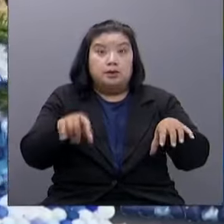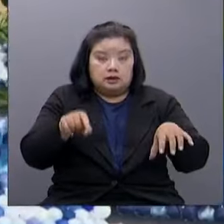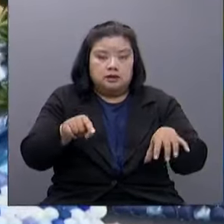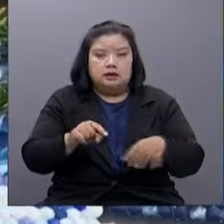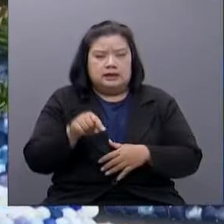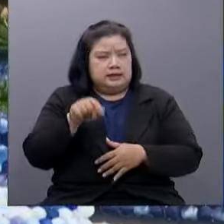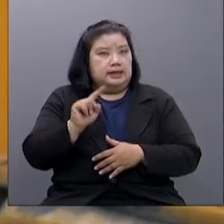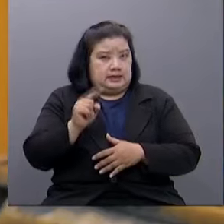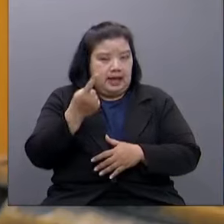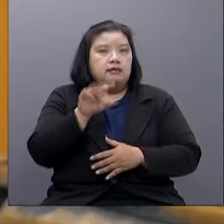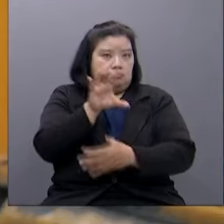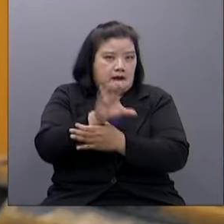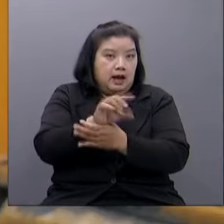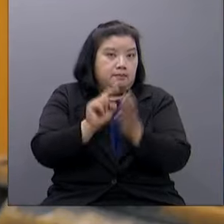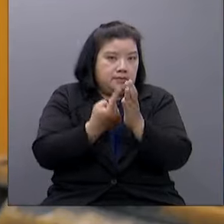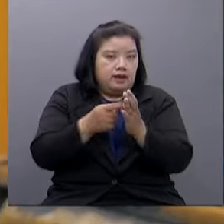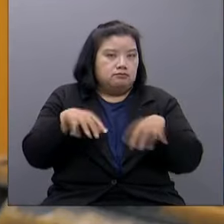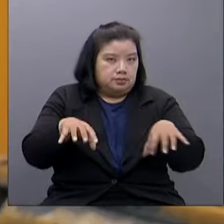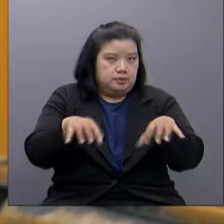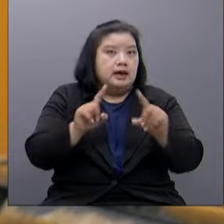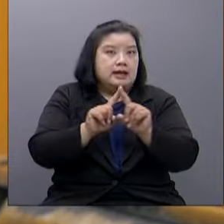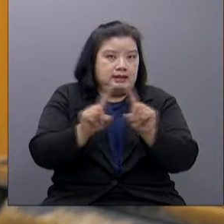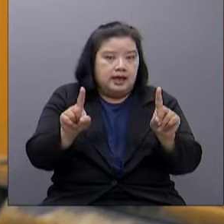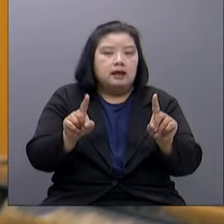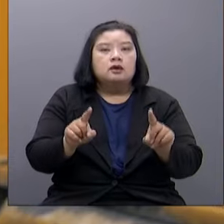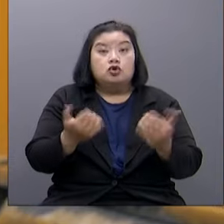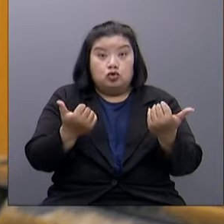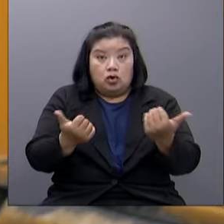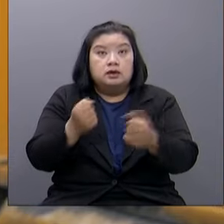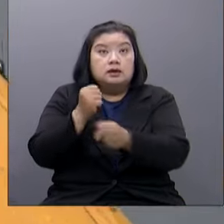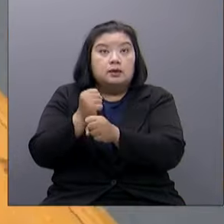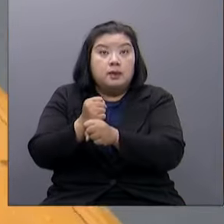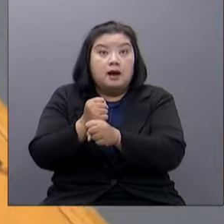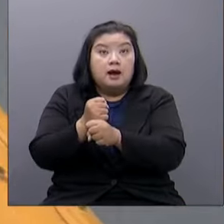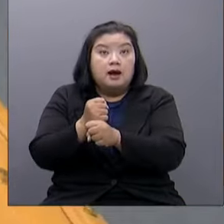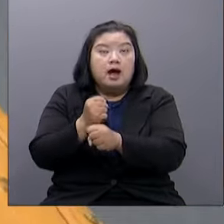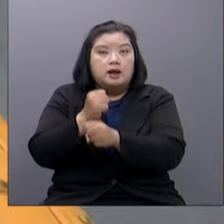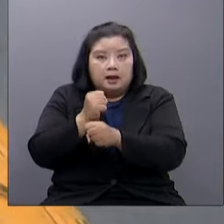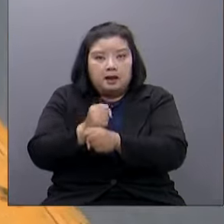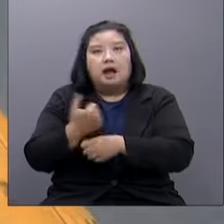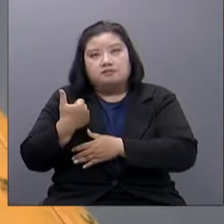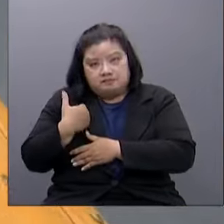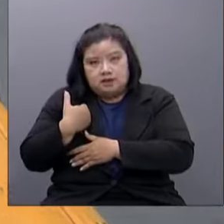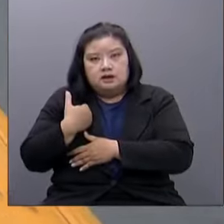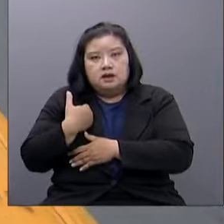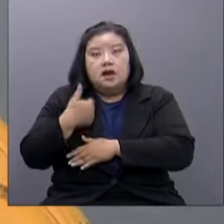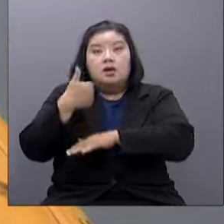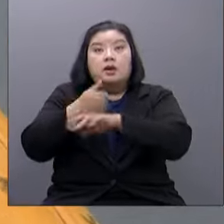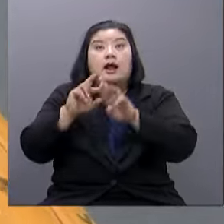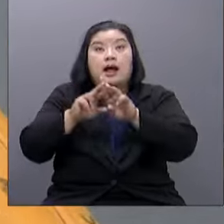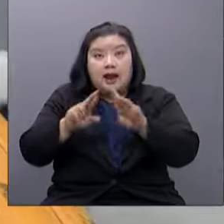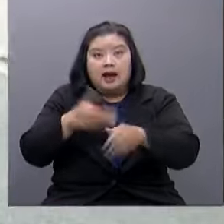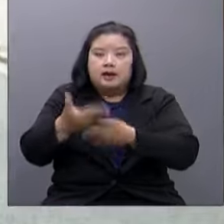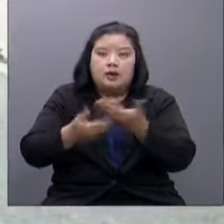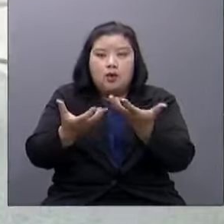าะกว่านะคะแต่ว่าด้วยการลงพื้นที่ในปัจจุบันเนี่ยเราก็จะได้ผู้ประกอบการนะคะขนาดเล็กขนาด